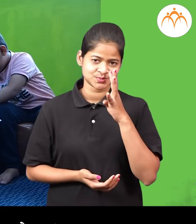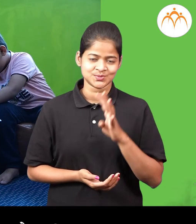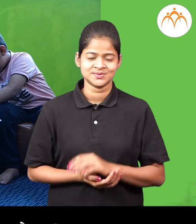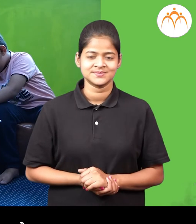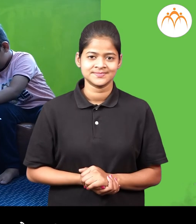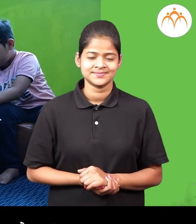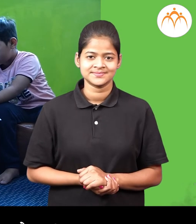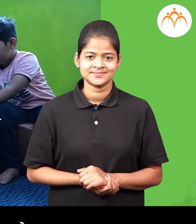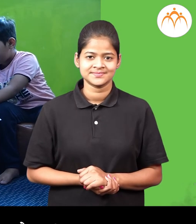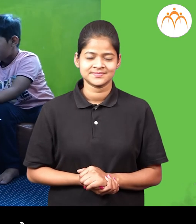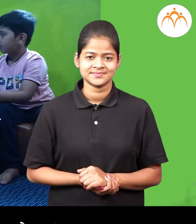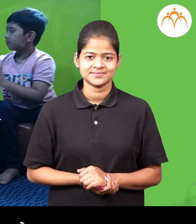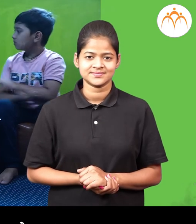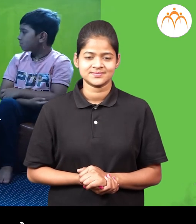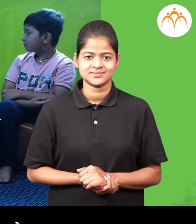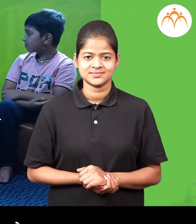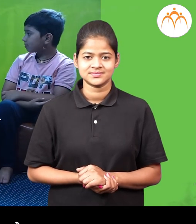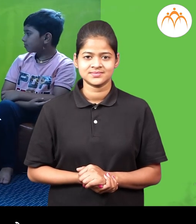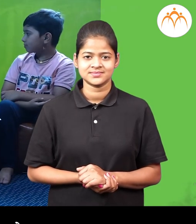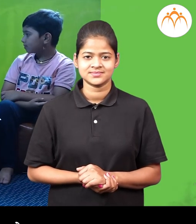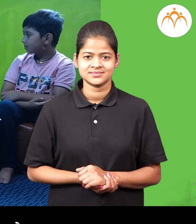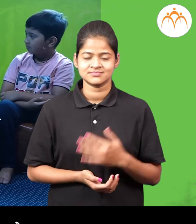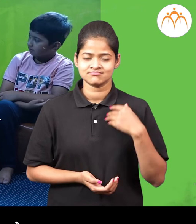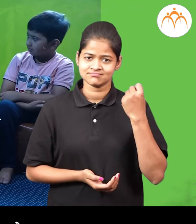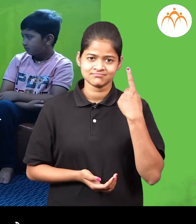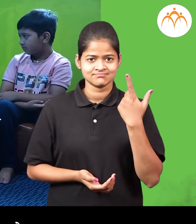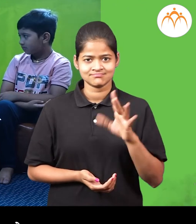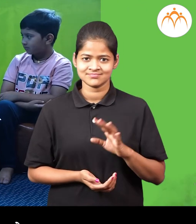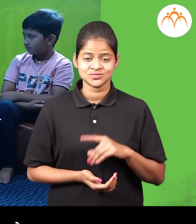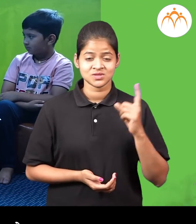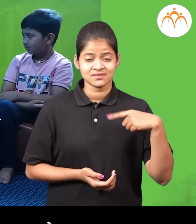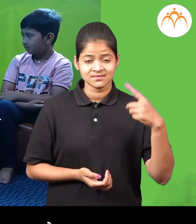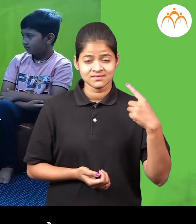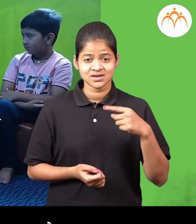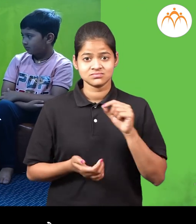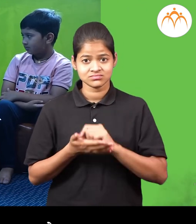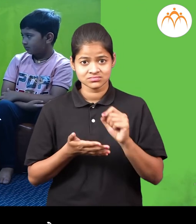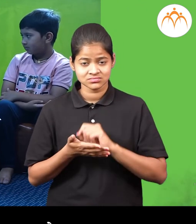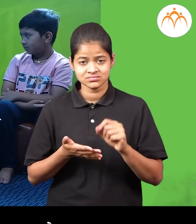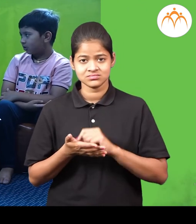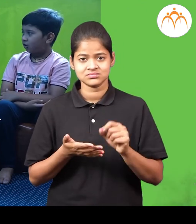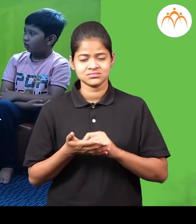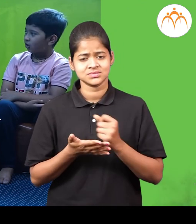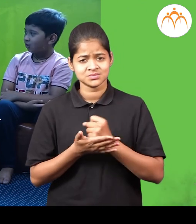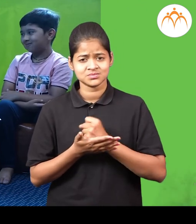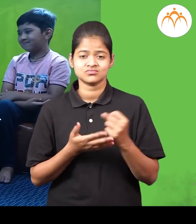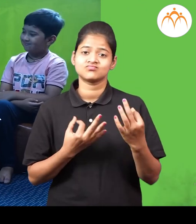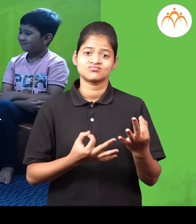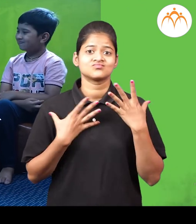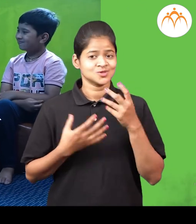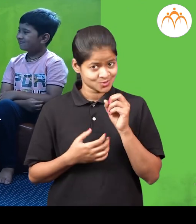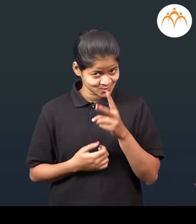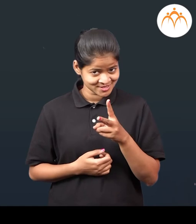आता तुम्हाला चान समझ ले न, तुम्ही रोज या अंकान चा सराव केलात न, तुम्हाला चान यह लगे, हाँ,